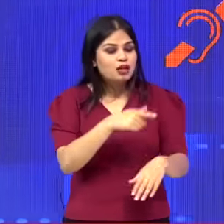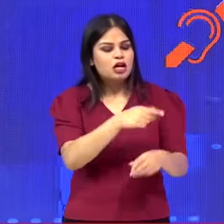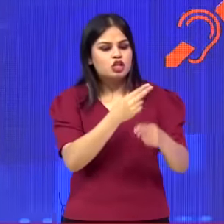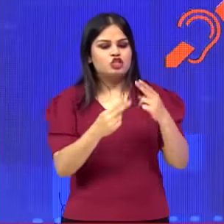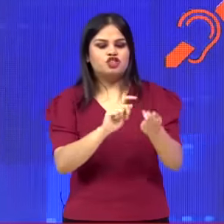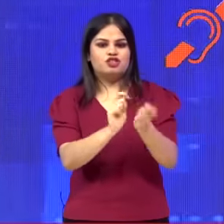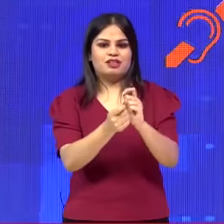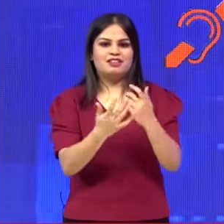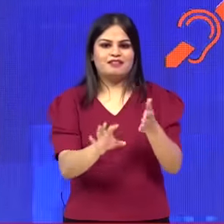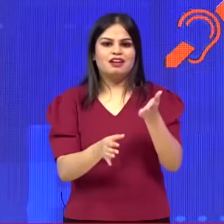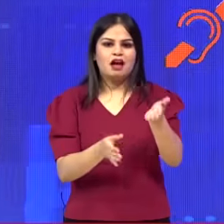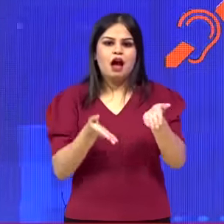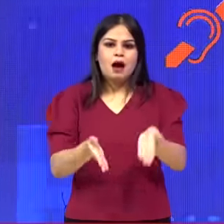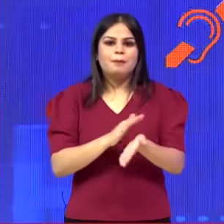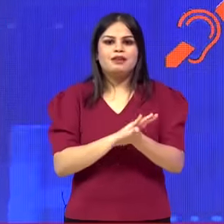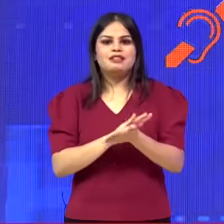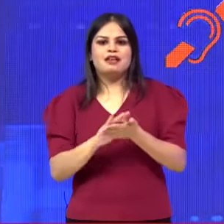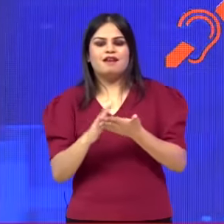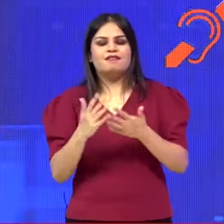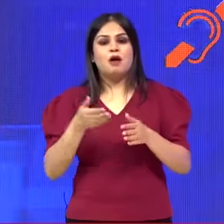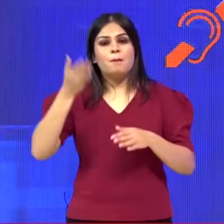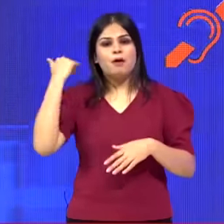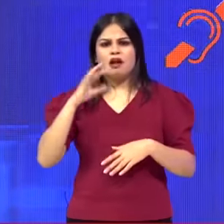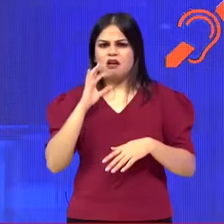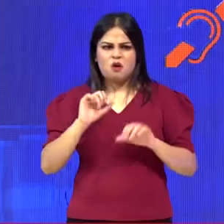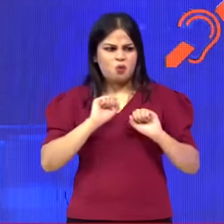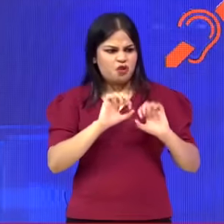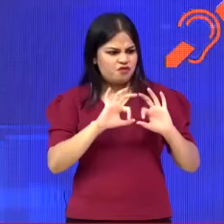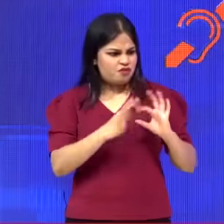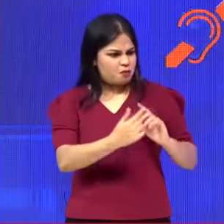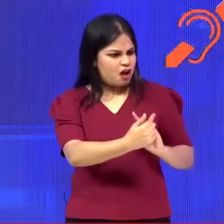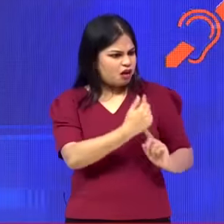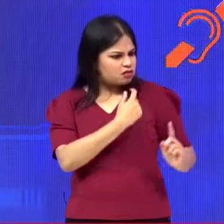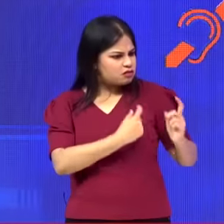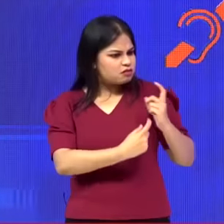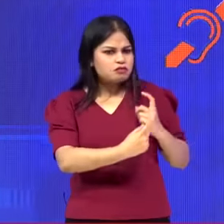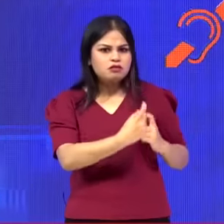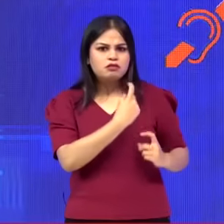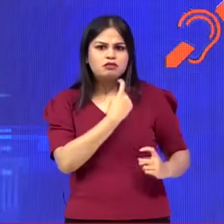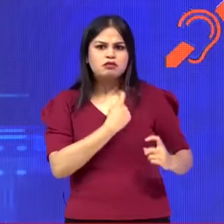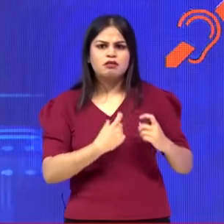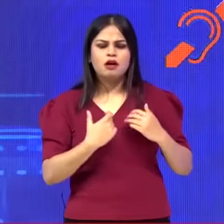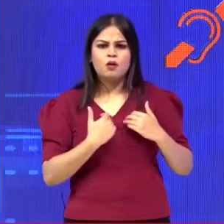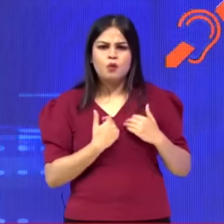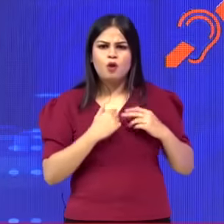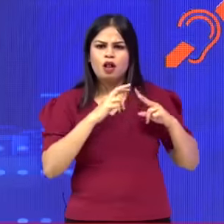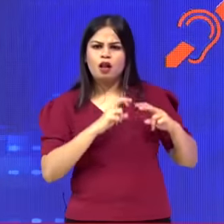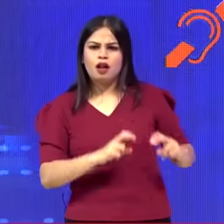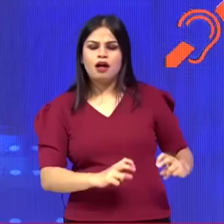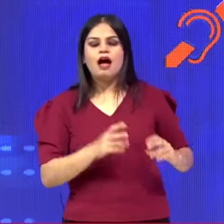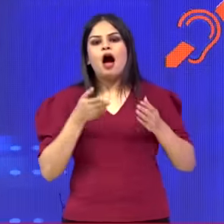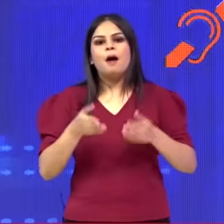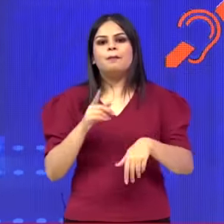ही mean हो गए थे उस वक्त, और family life के अंदर, और you know. अभी तो क्या होता